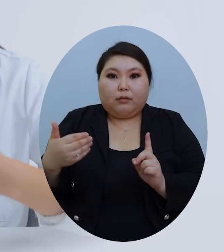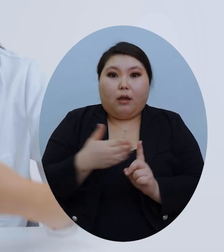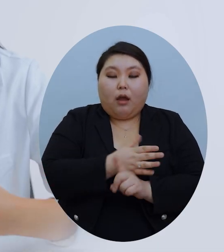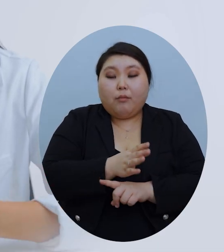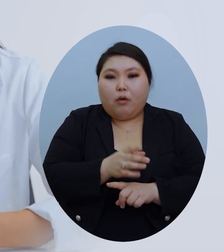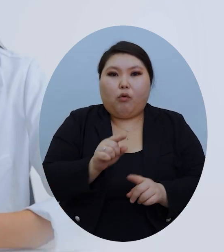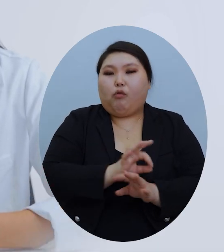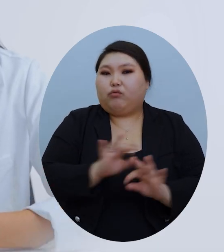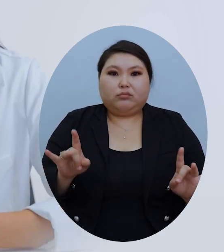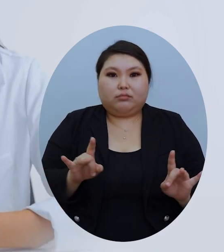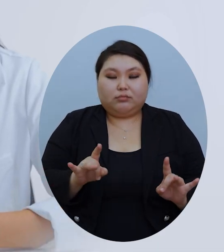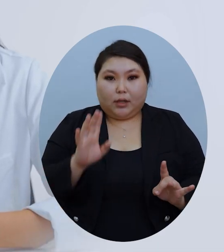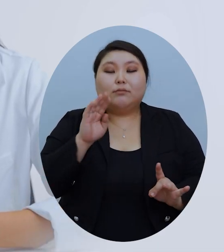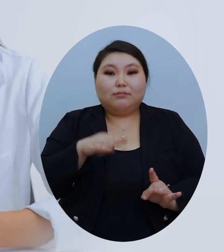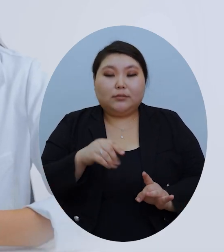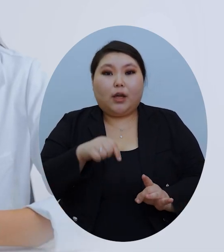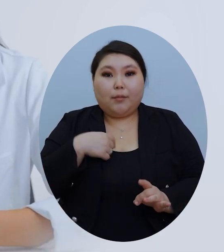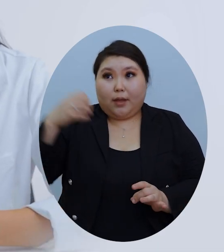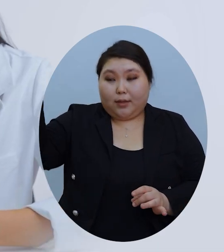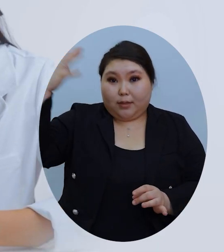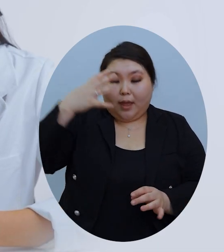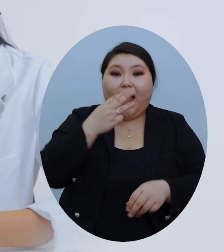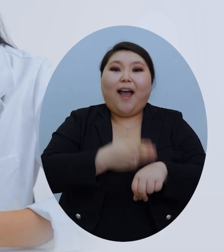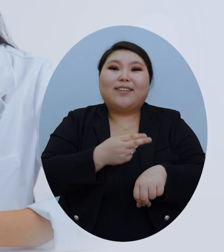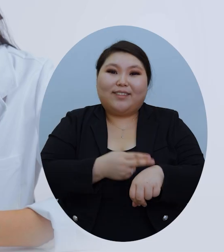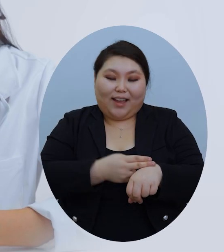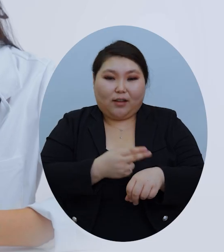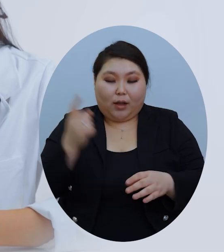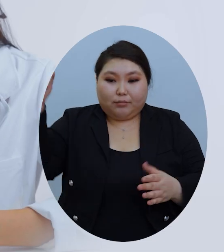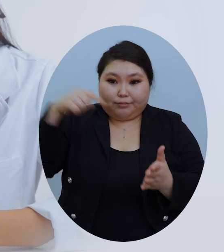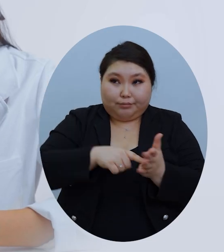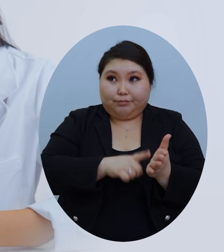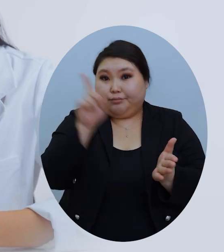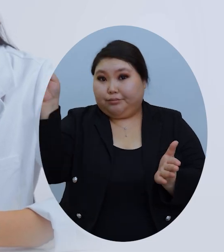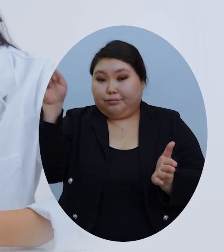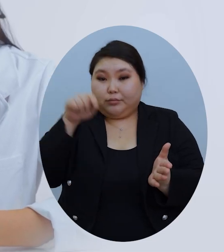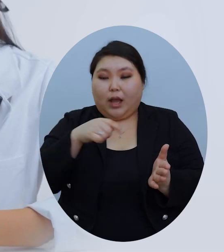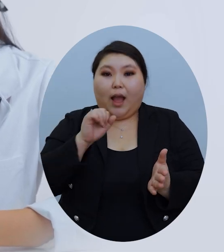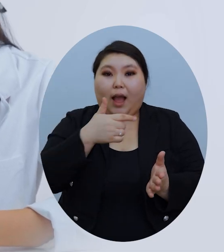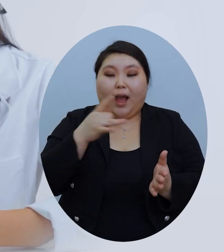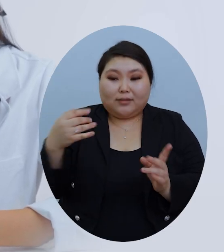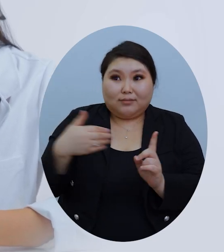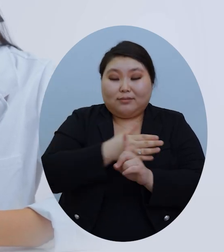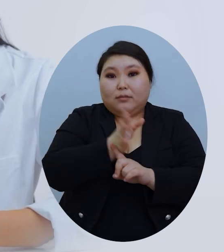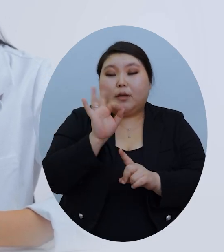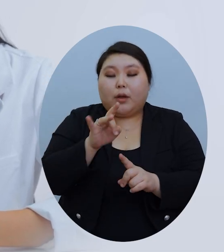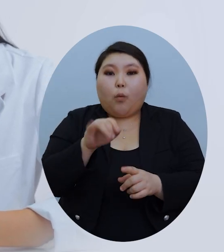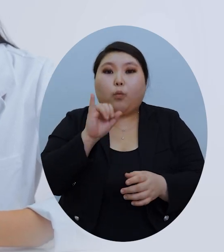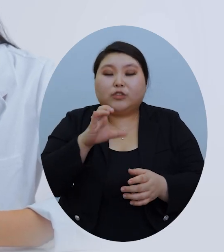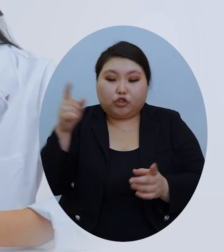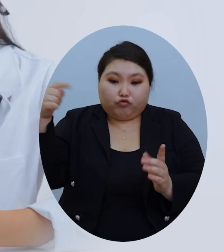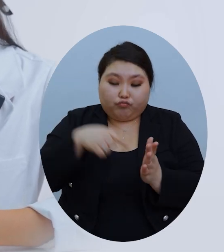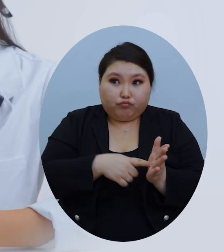хорт өөрчлөгддөг. Тэгэхээр гэрлийн харандаан дээр тусаад ойж байгаа гэрлийн долгион агаараар дамжих хурд нь усан